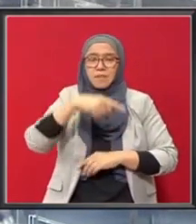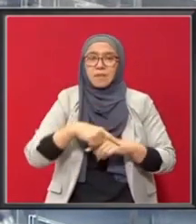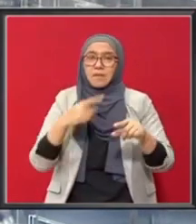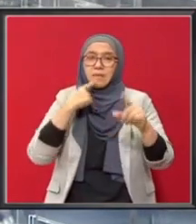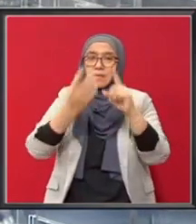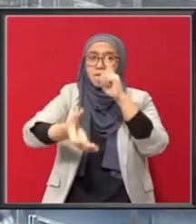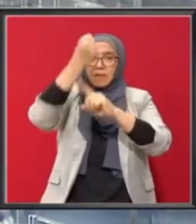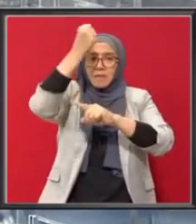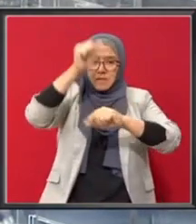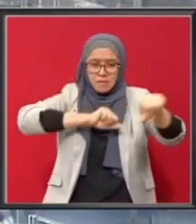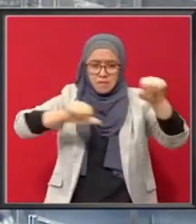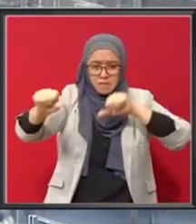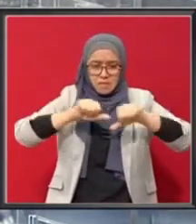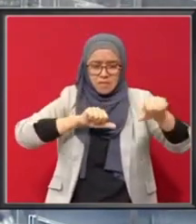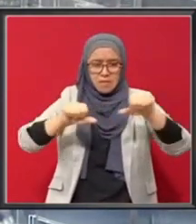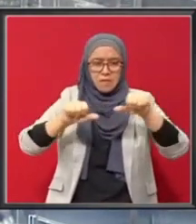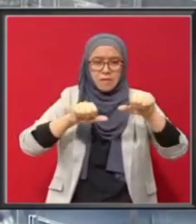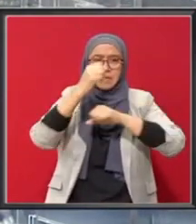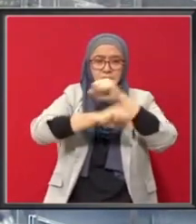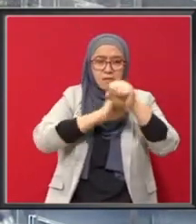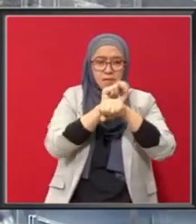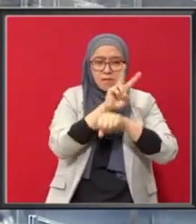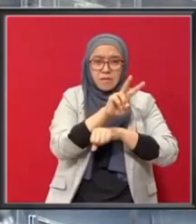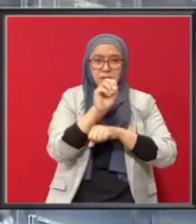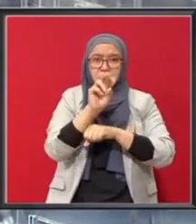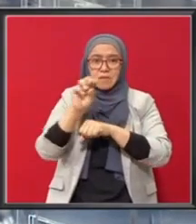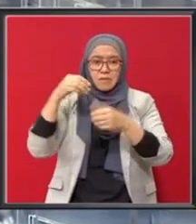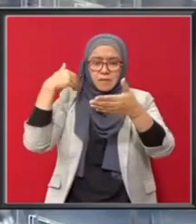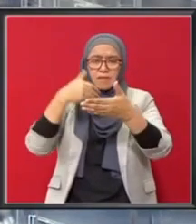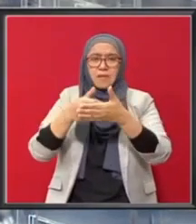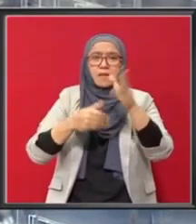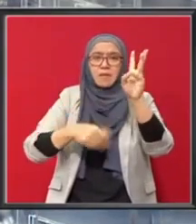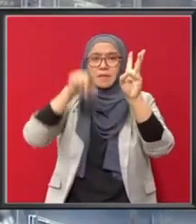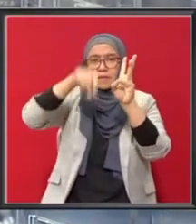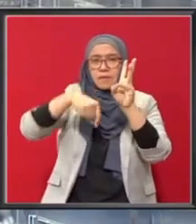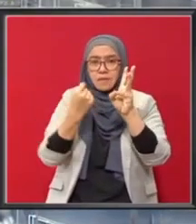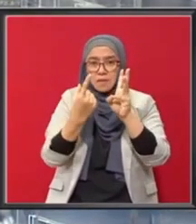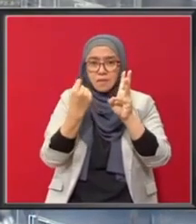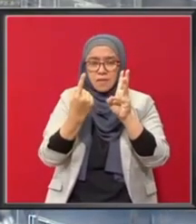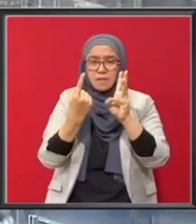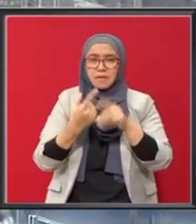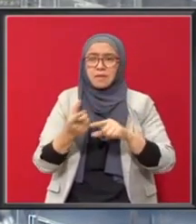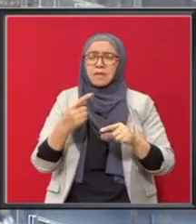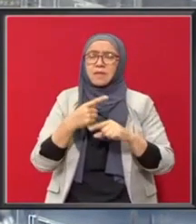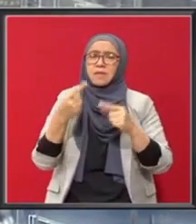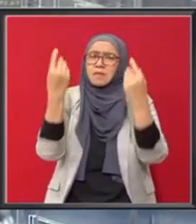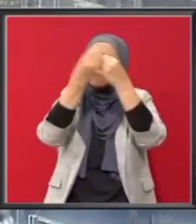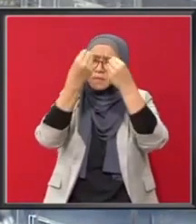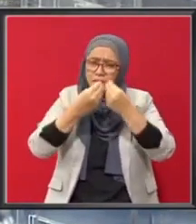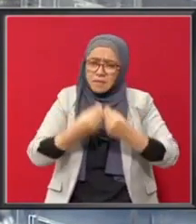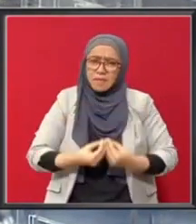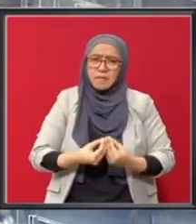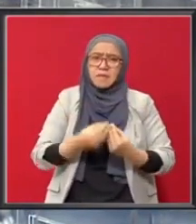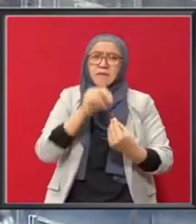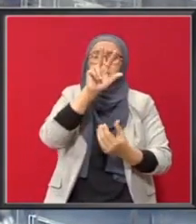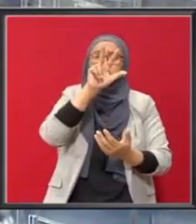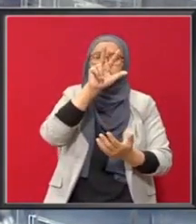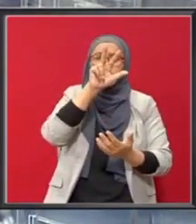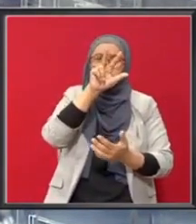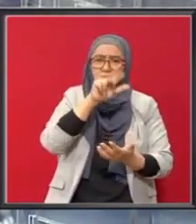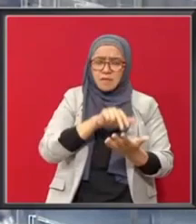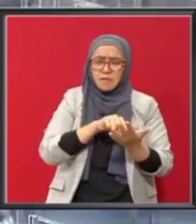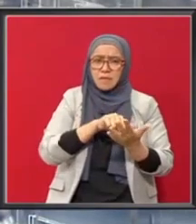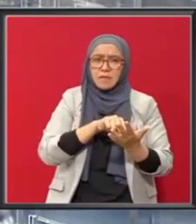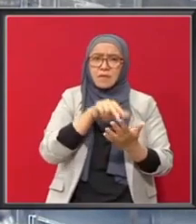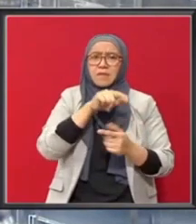tiba di tahun 2020 sehingga 6 Nov 2011 May 3030 3037